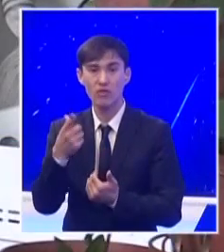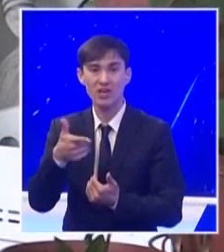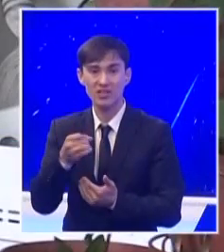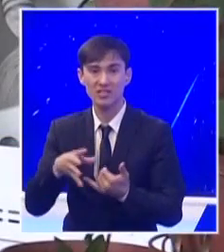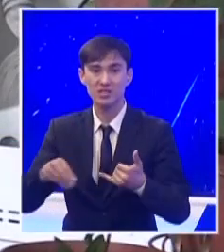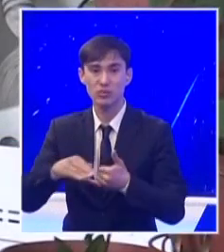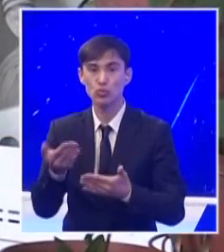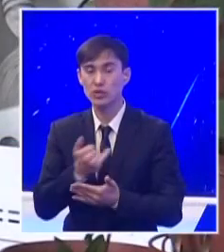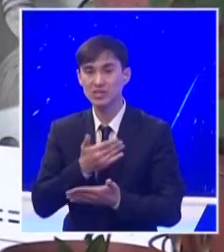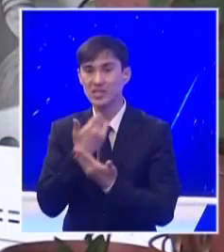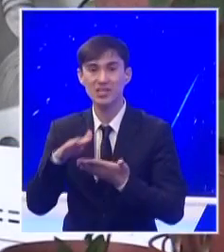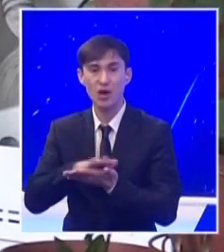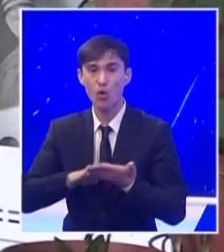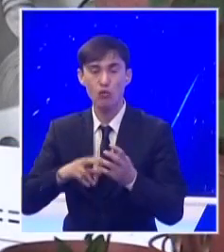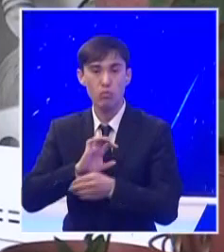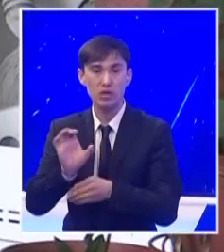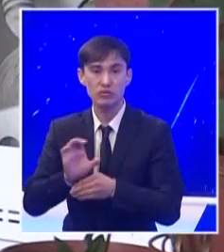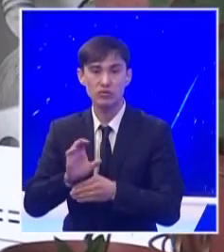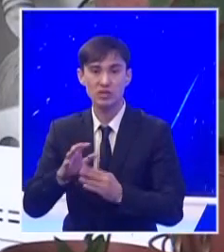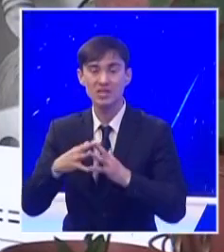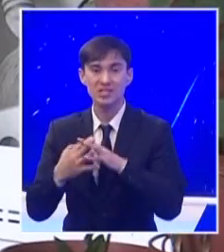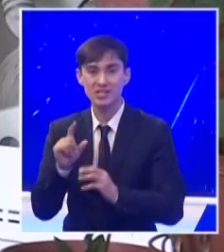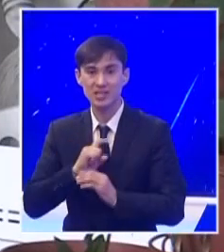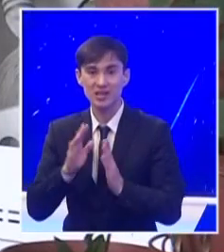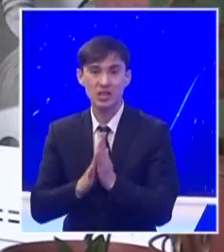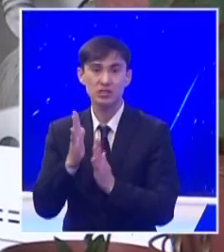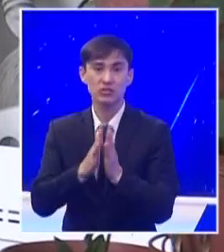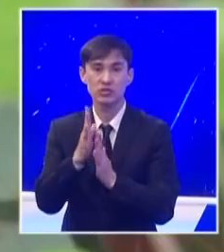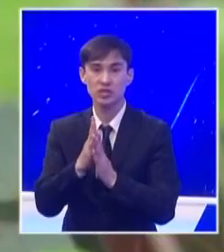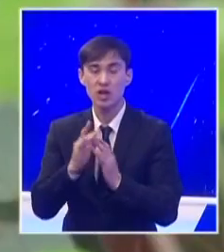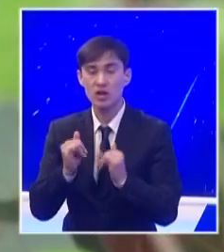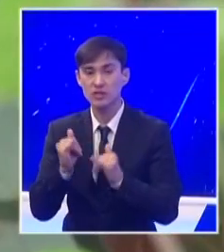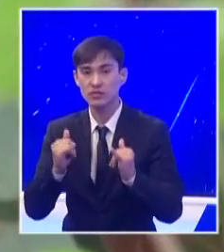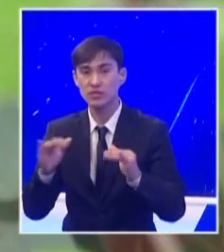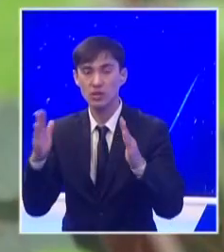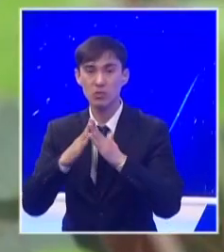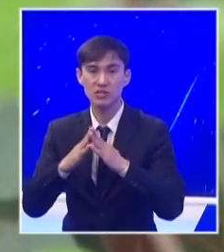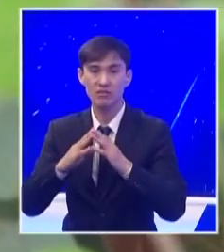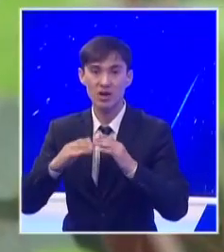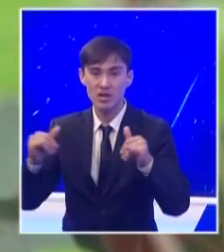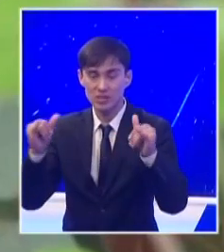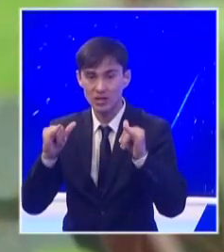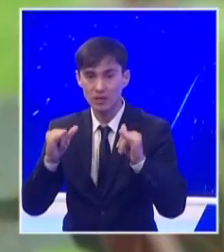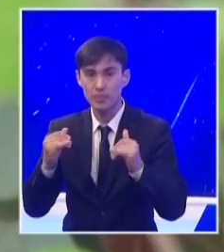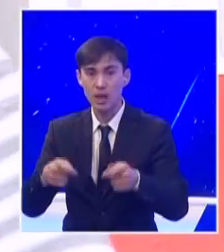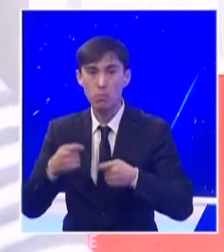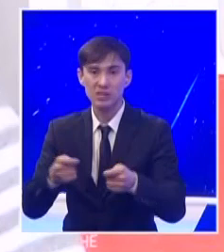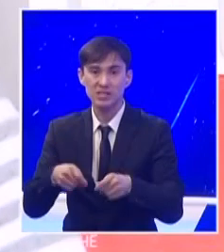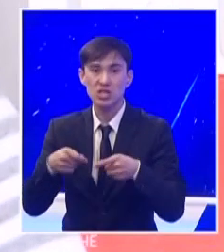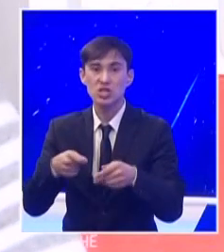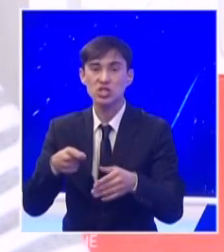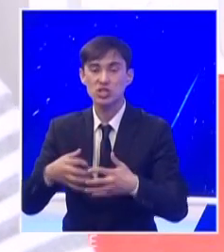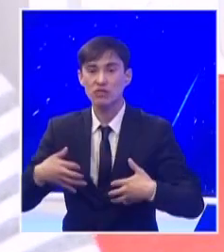никакого производства. Основное занятие сельчан – растениеводство и разведение домашнего скота. Но даже пасти животных нам негде.